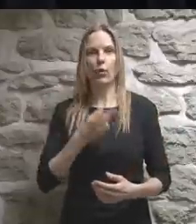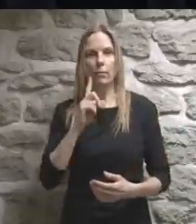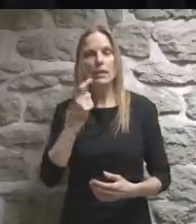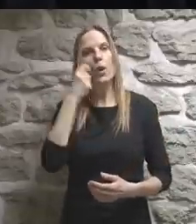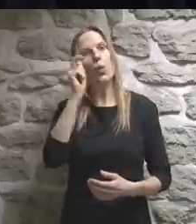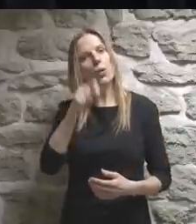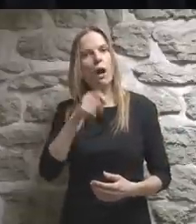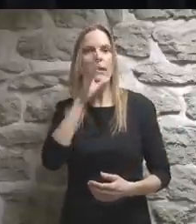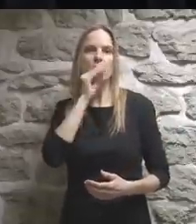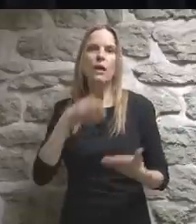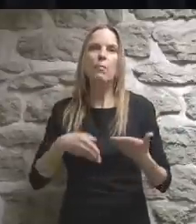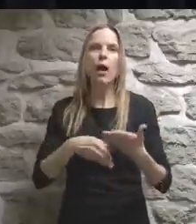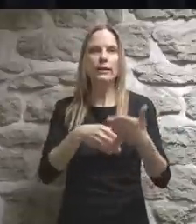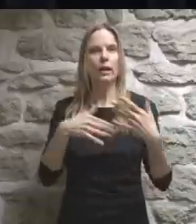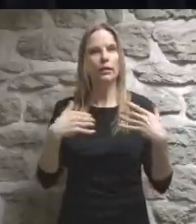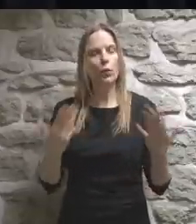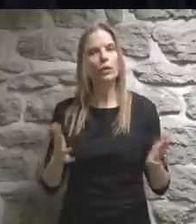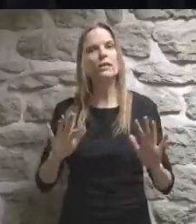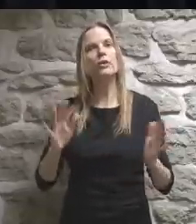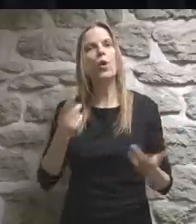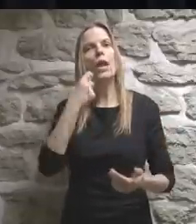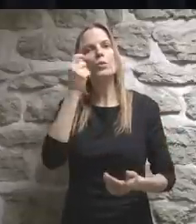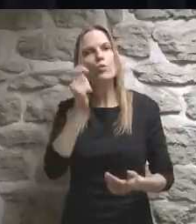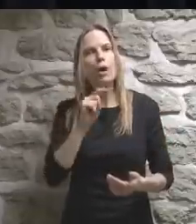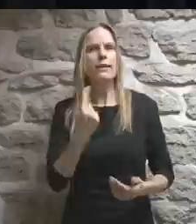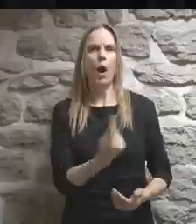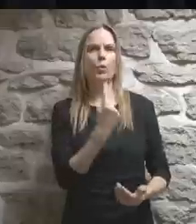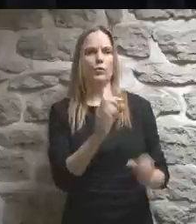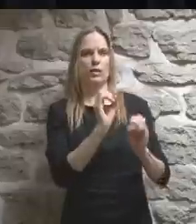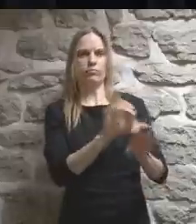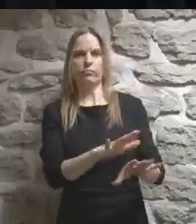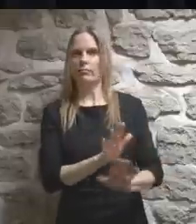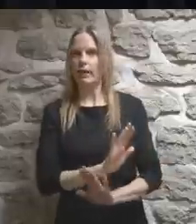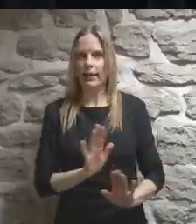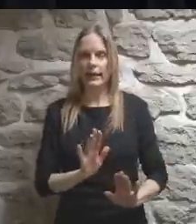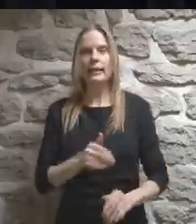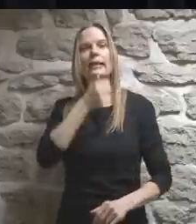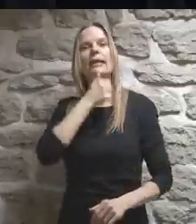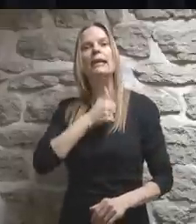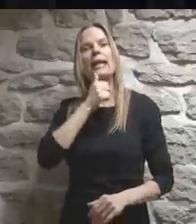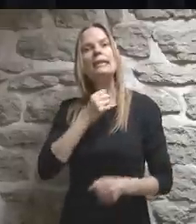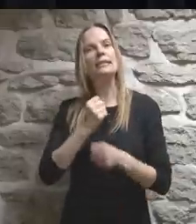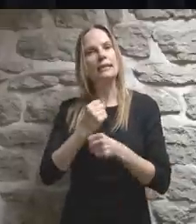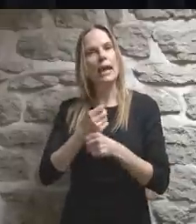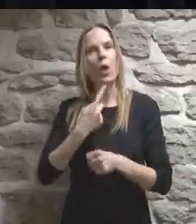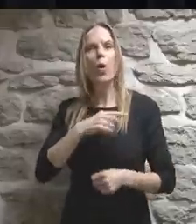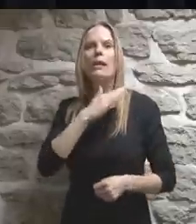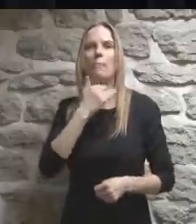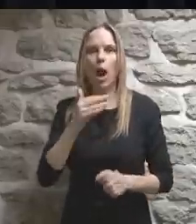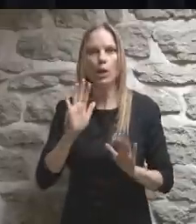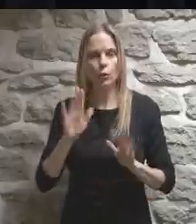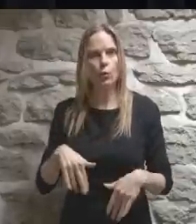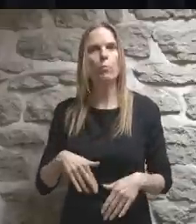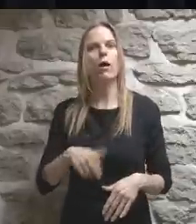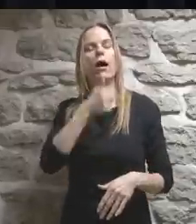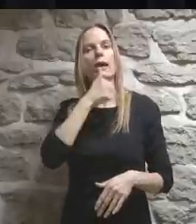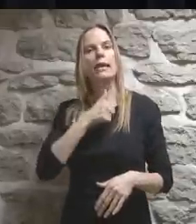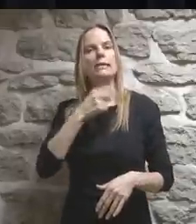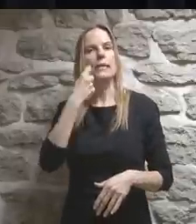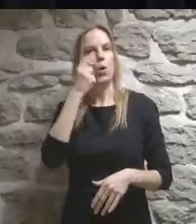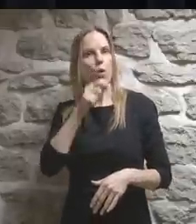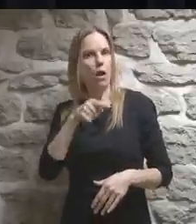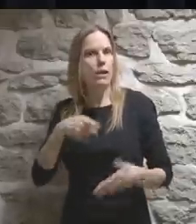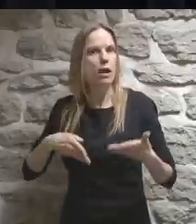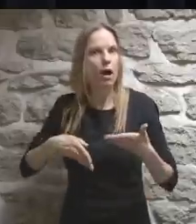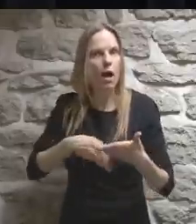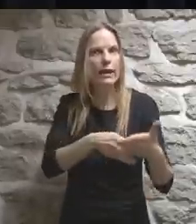Ukrainat aidata, et Ukraina ei oleks selles küsimuses üksi. Eesti on teinud väga palju, Eesti on aidanud Ukrainat